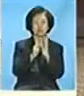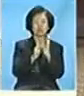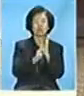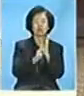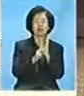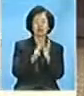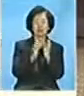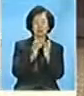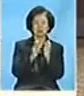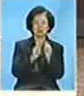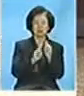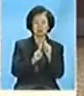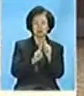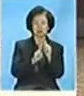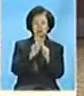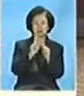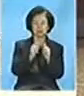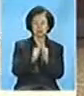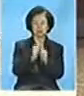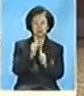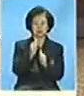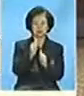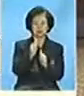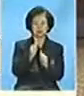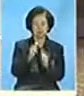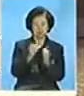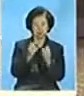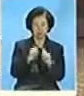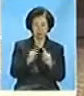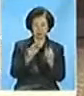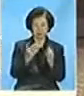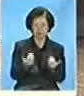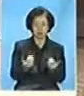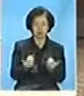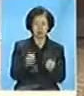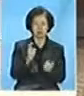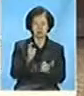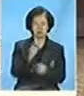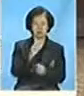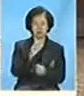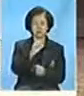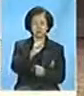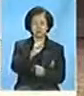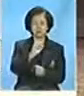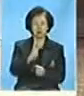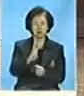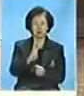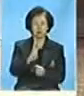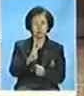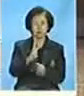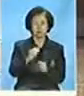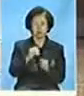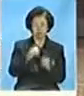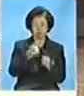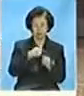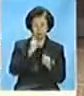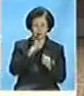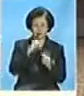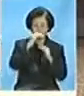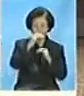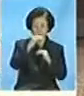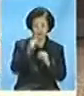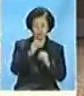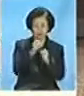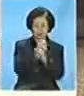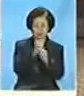แต่ทุกวันนี้ในฐานะสมาชิกวุฒิสภา เราได้ถูกกำหนดไว้ว่าเราต้องเป็นอิสระเ